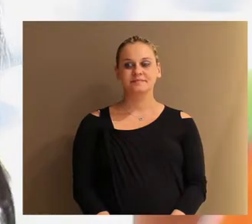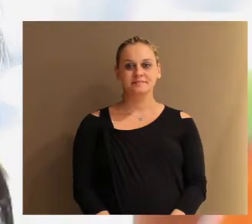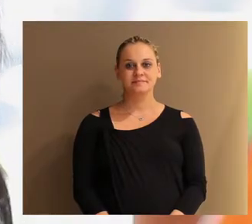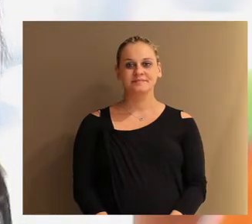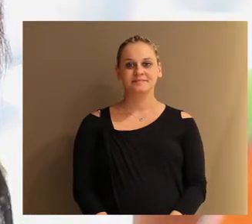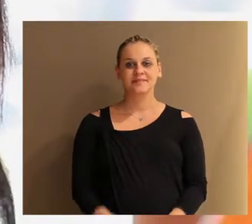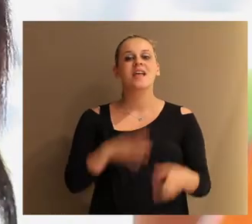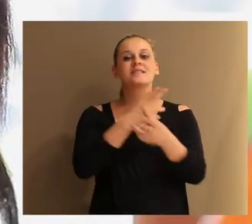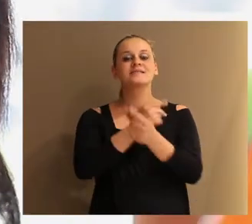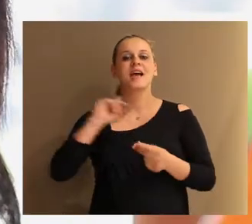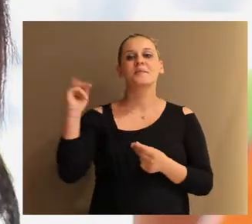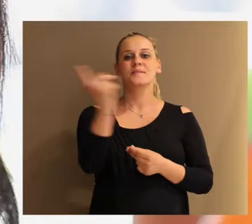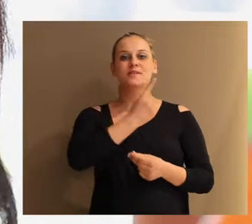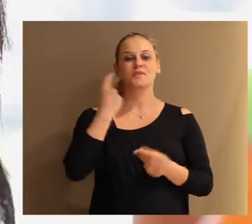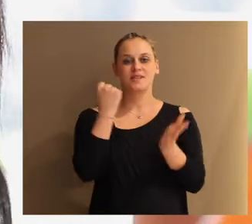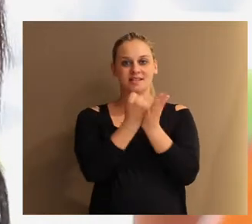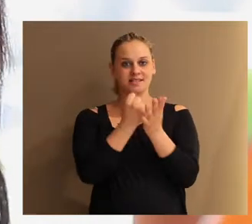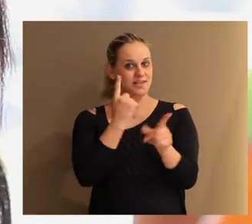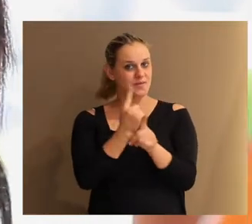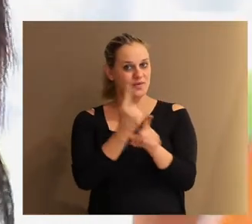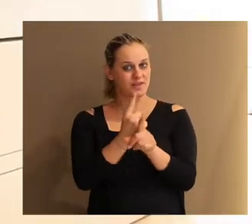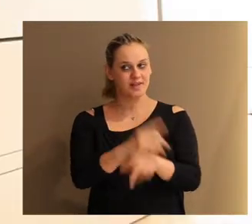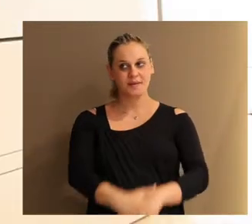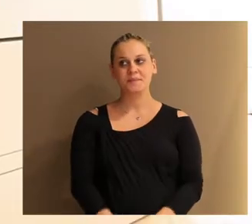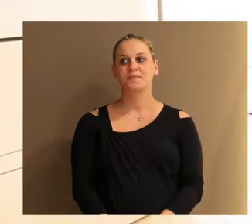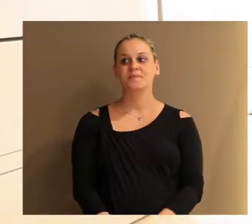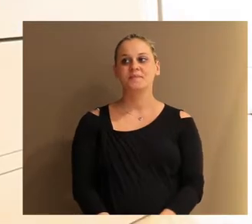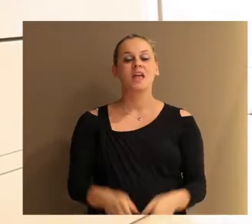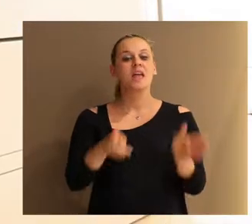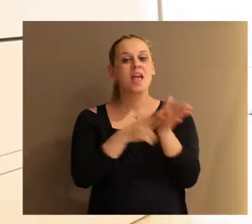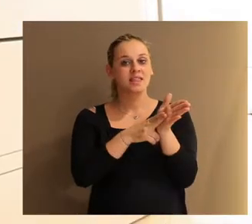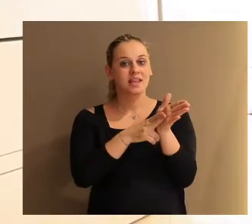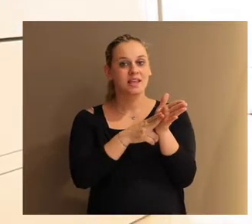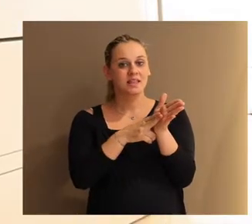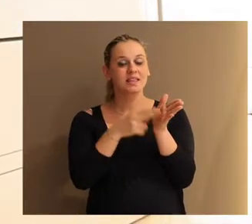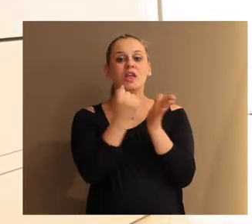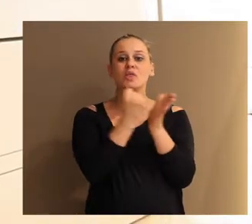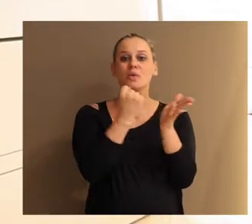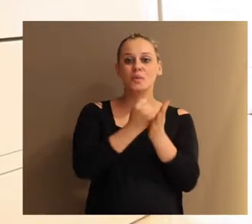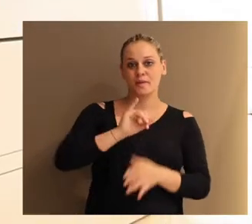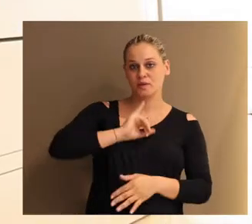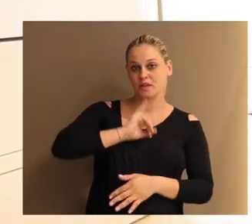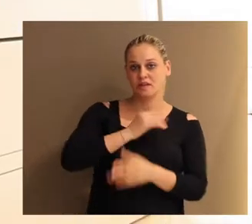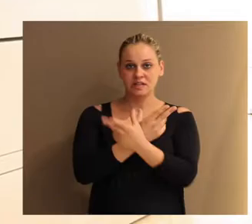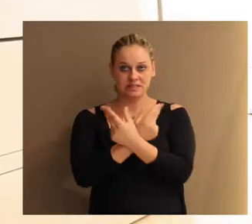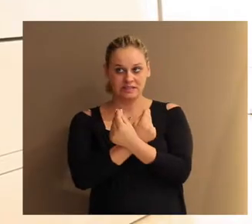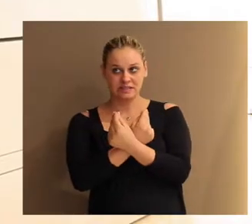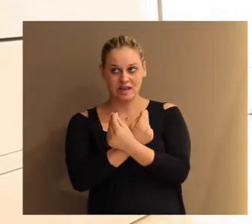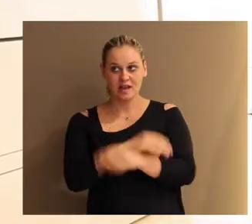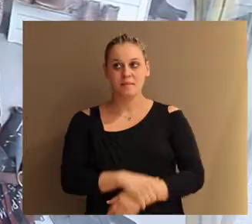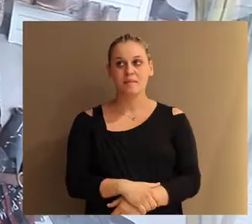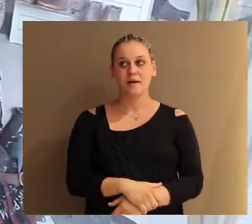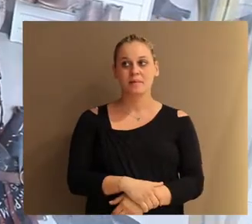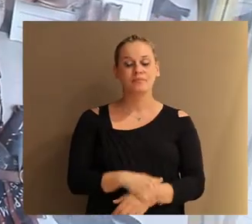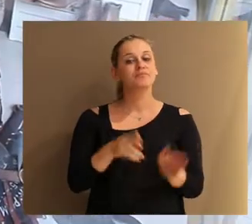Tutte le scarpe in commercio devono essere etichettate. L'etichetta è la carta d'identità della scarpa e puoi capire la sua